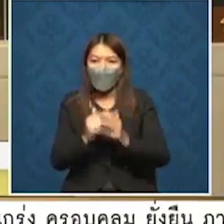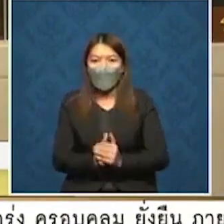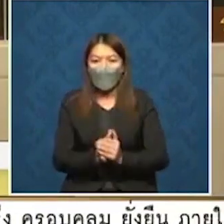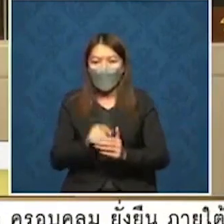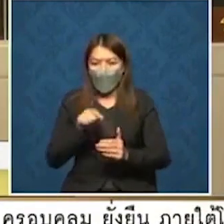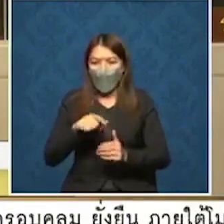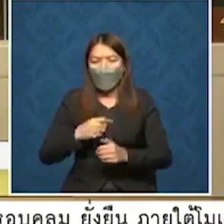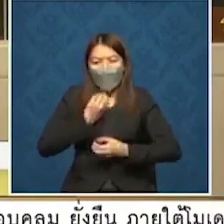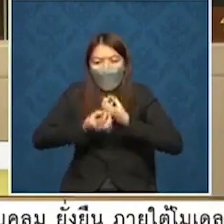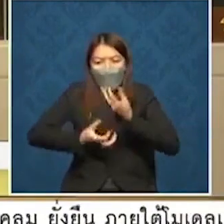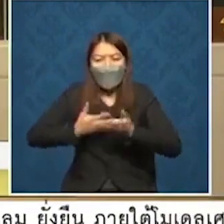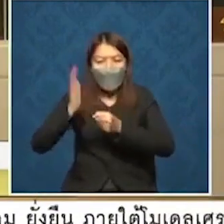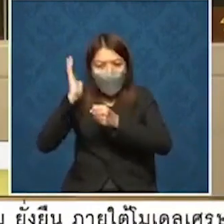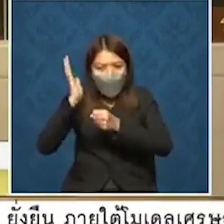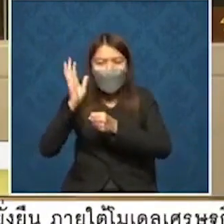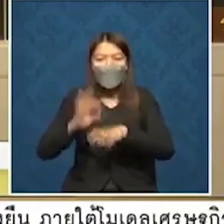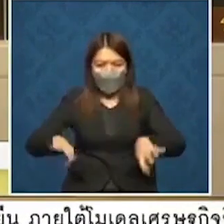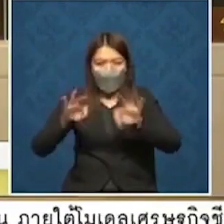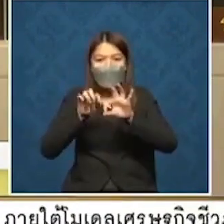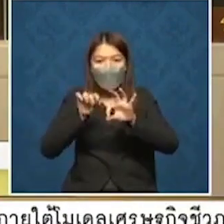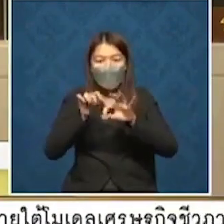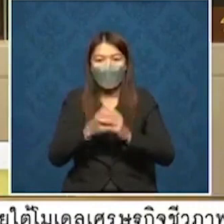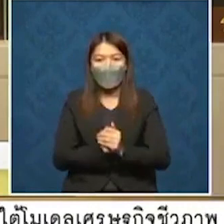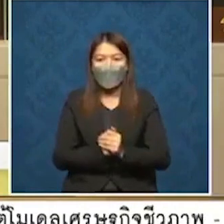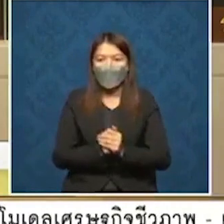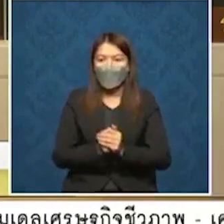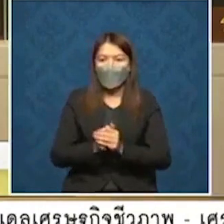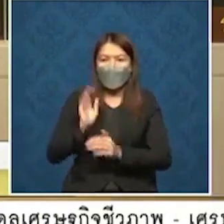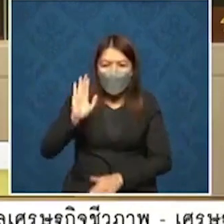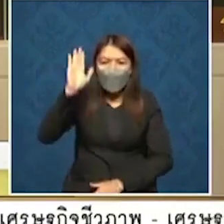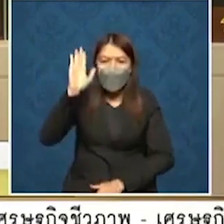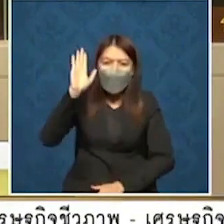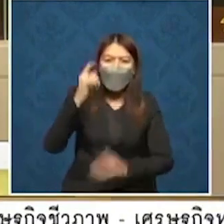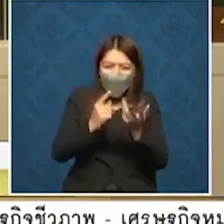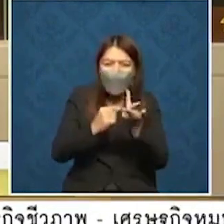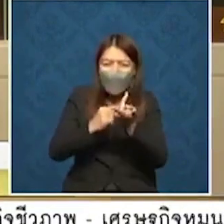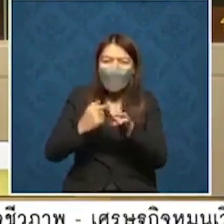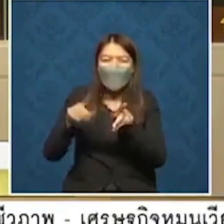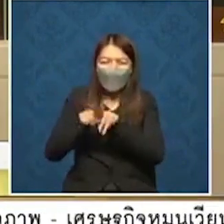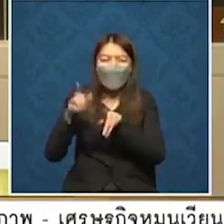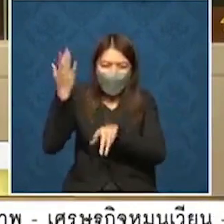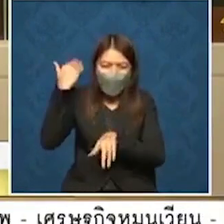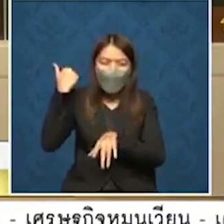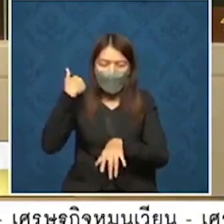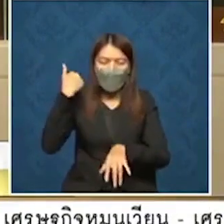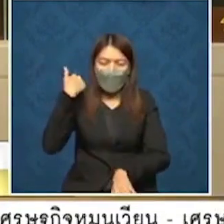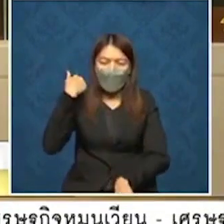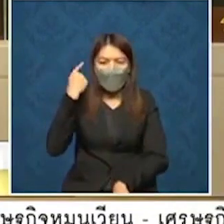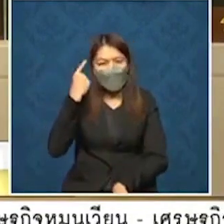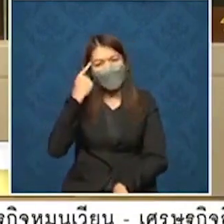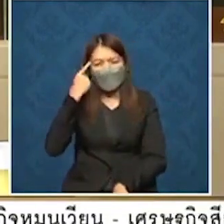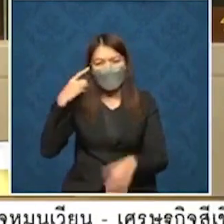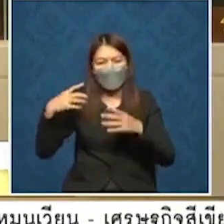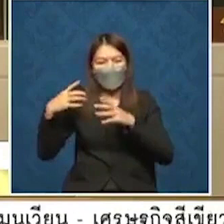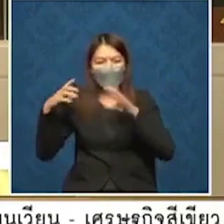บậี่พูดแต่วาการเชอประทุง หรอการนอ มมีสมัยก่ก็มีในกรณีทเหวทับทไป